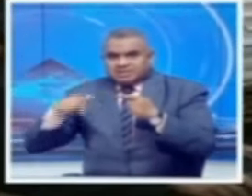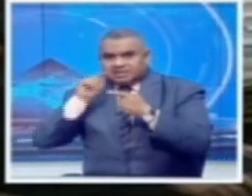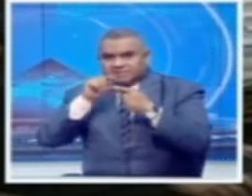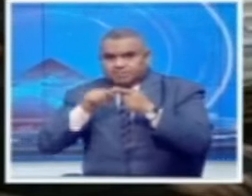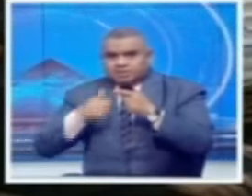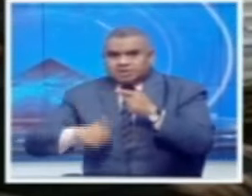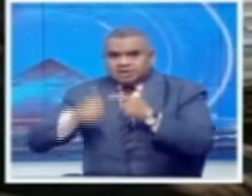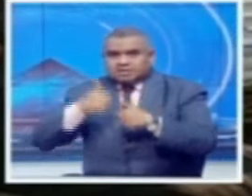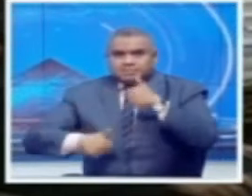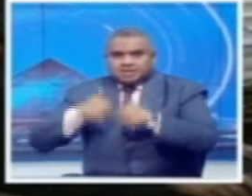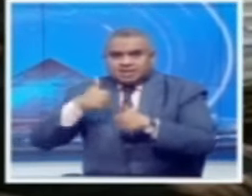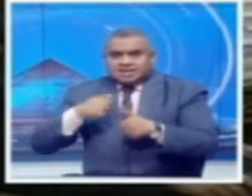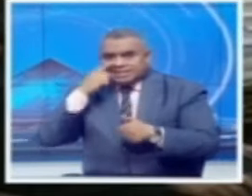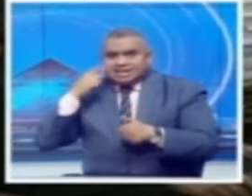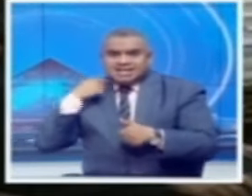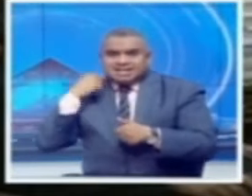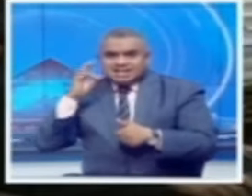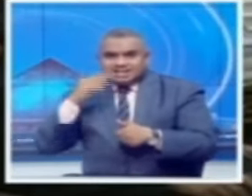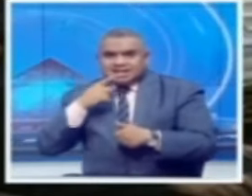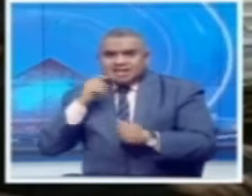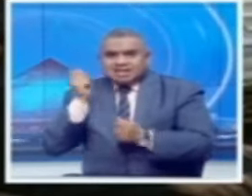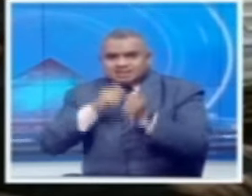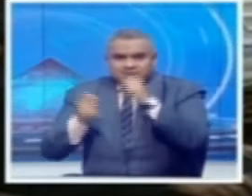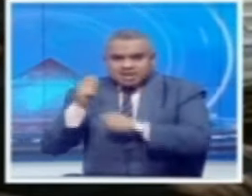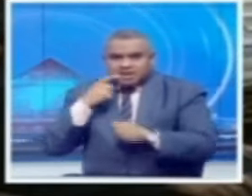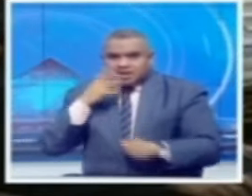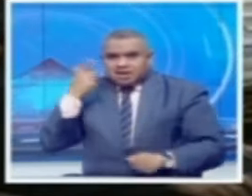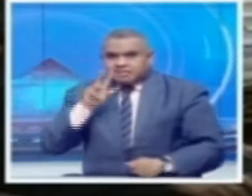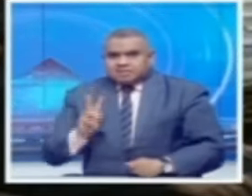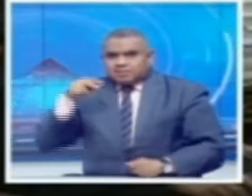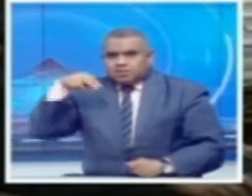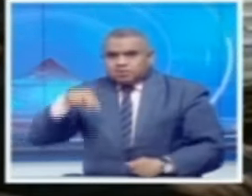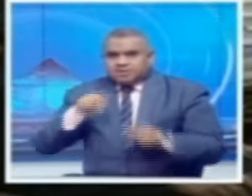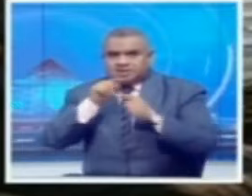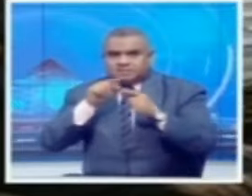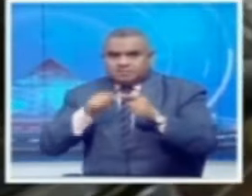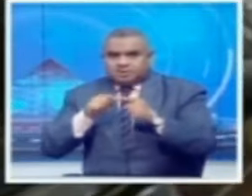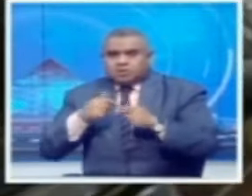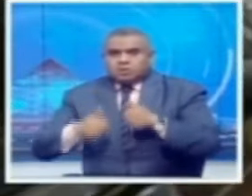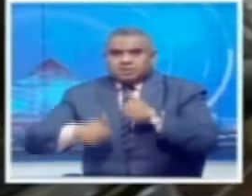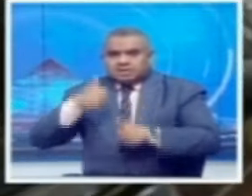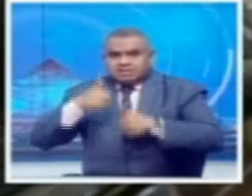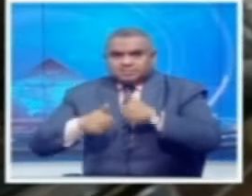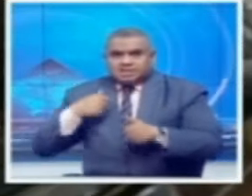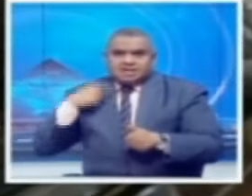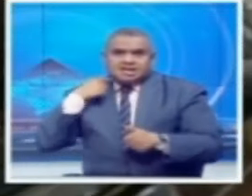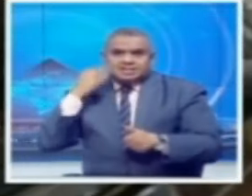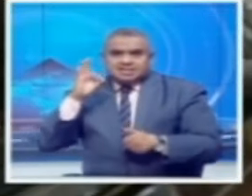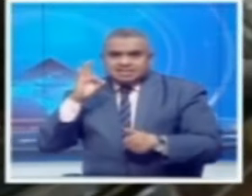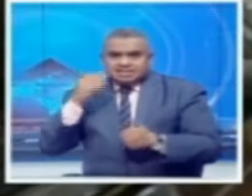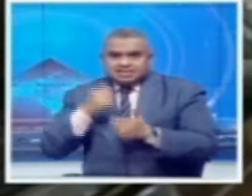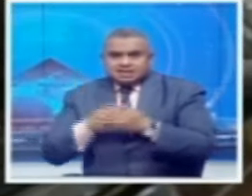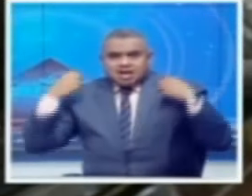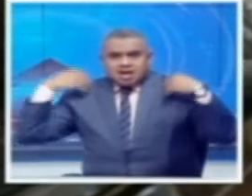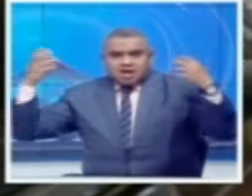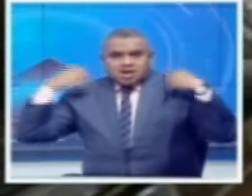96.6%، ونتيجة امتحانات الإعدادية المهنية بنسبة نجاح 87%، ونتيجة امتحانات